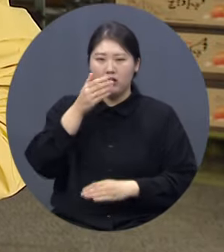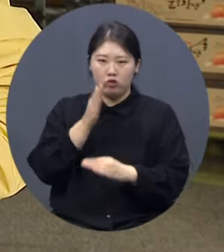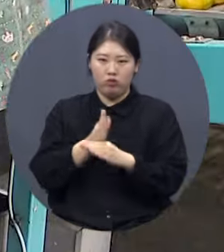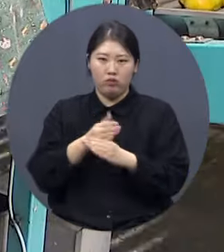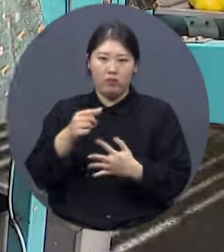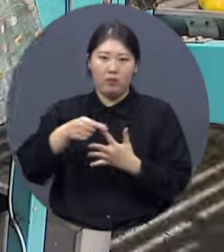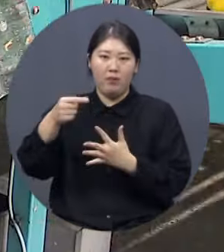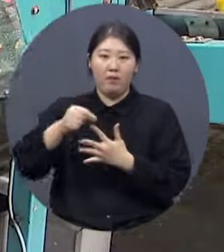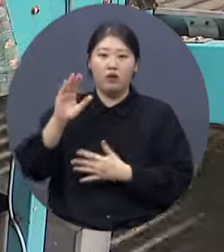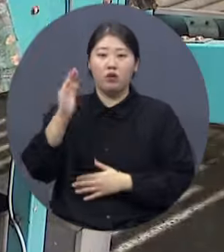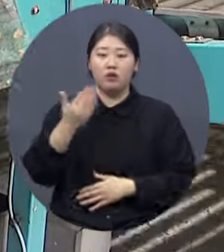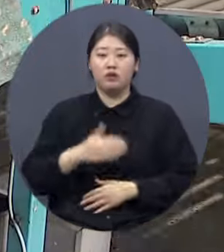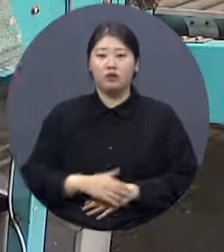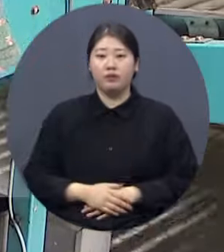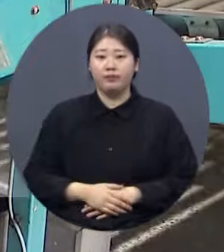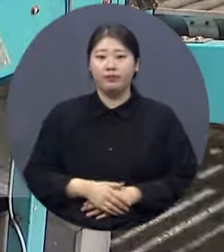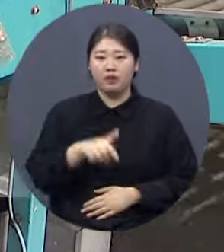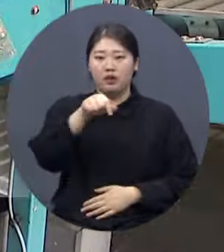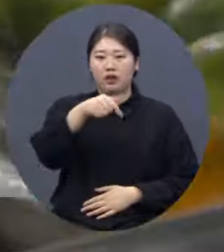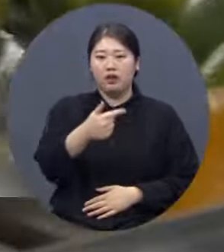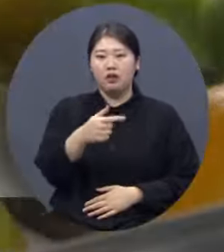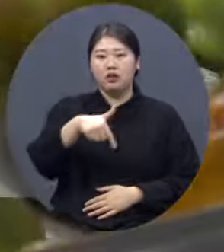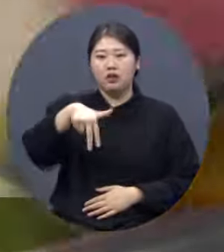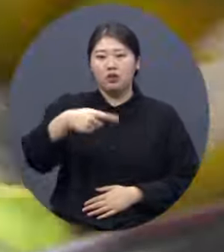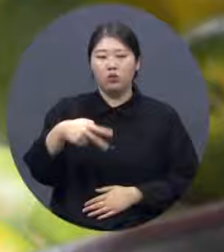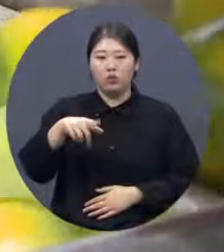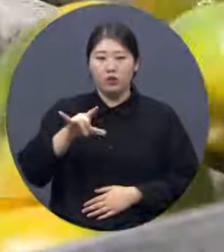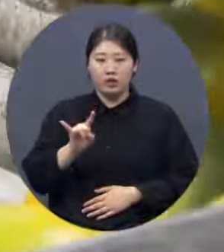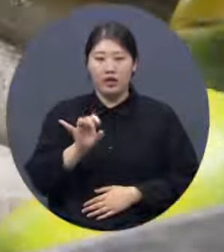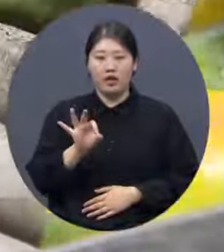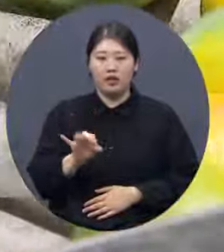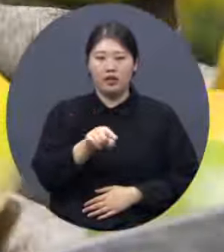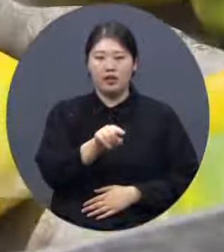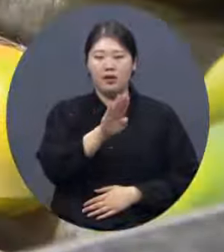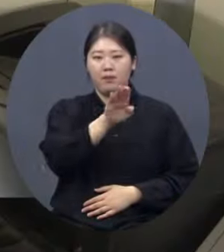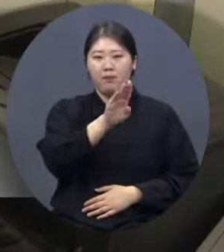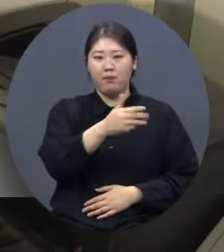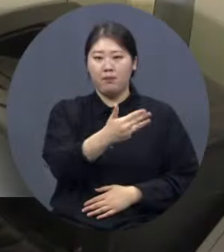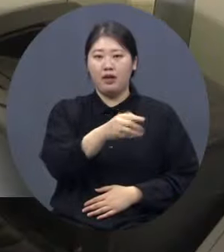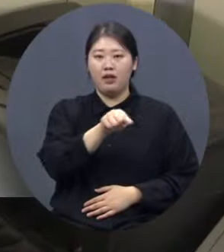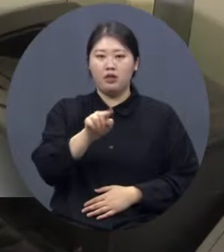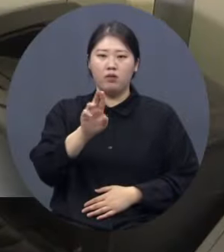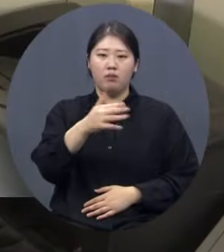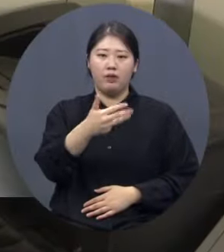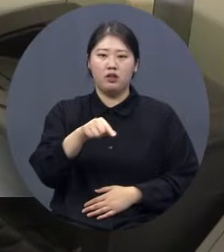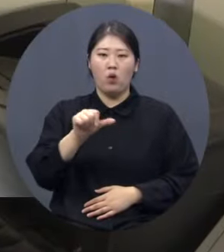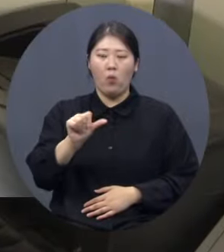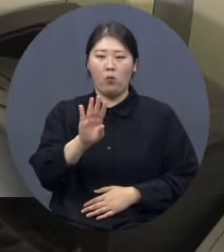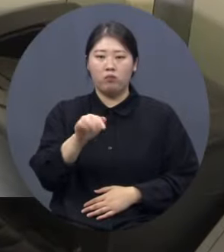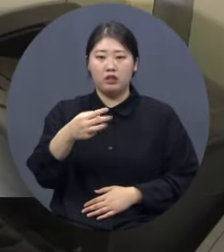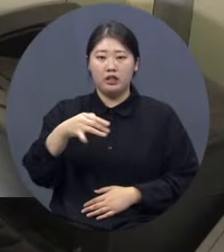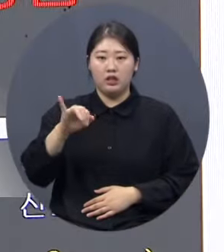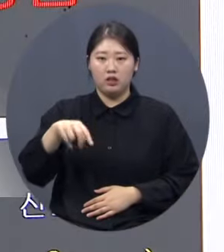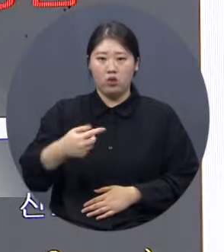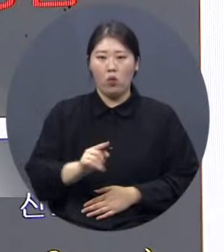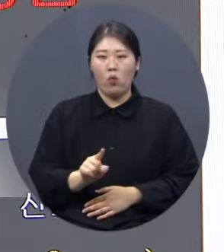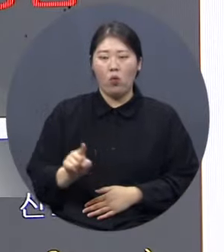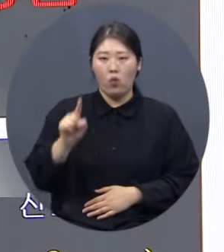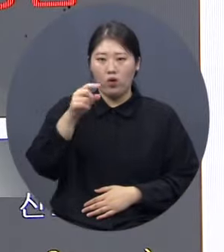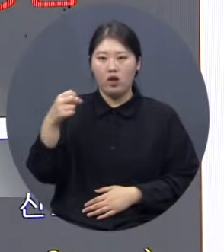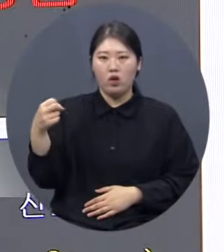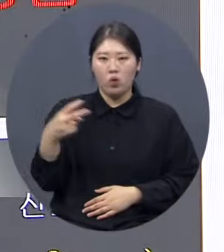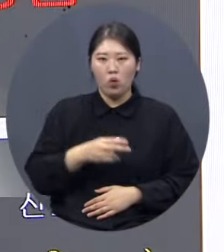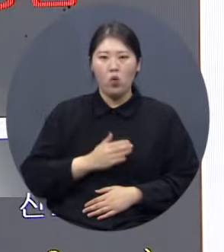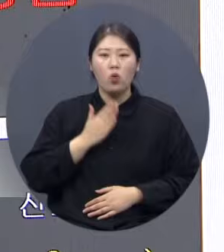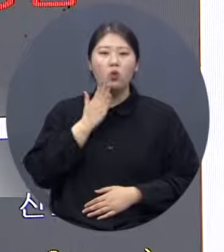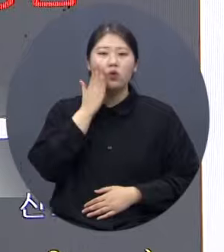선별됩니다. 극조생 감귤은 8브릭스에서 8.5브릭스 이상으로 높이고 껍질의 절반 이상이 초록색이어도